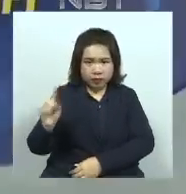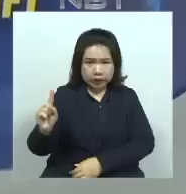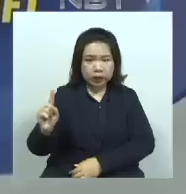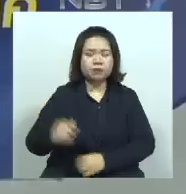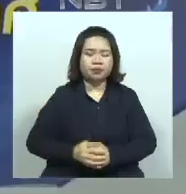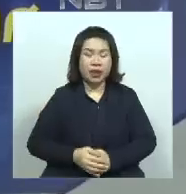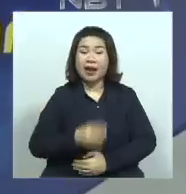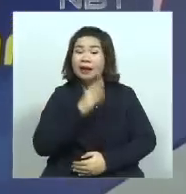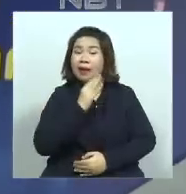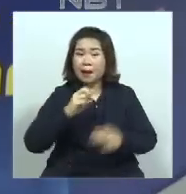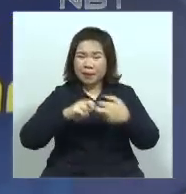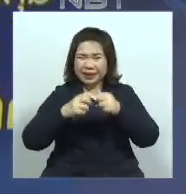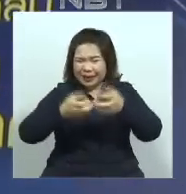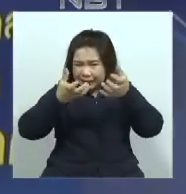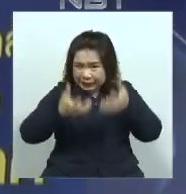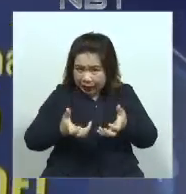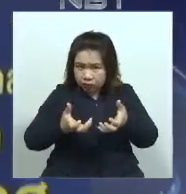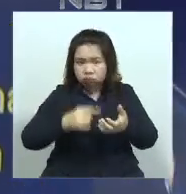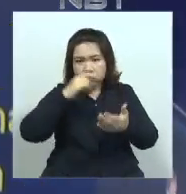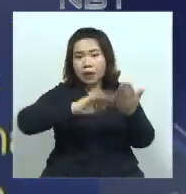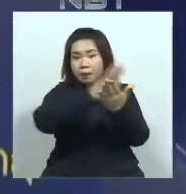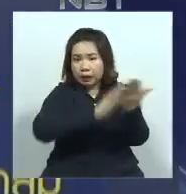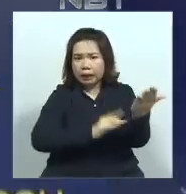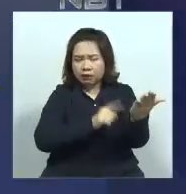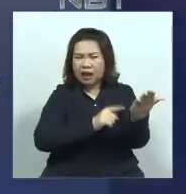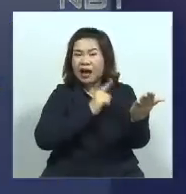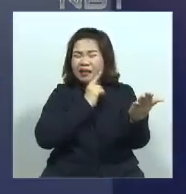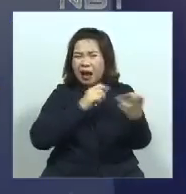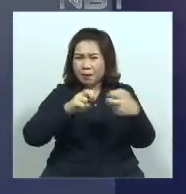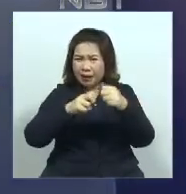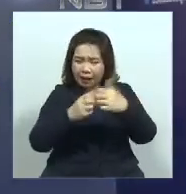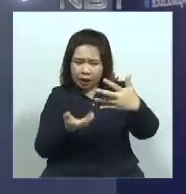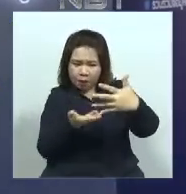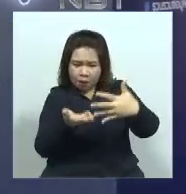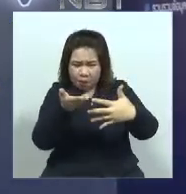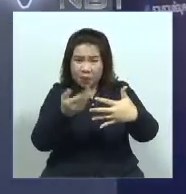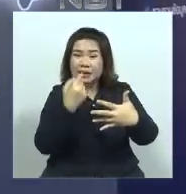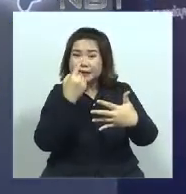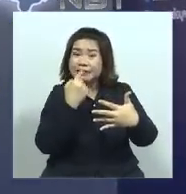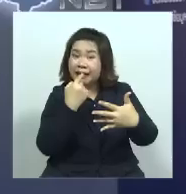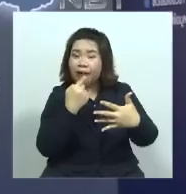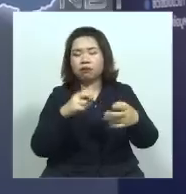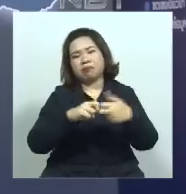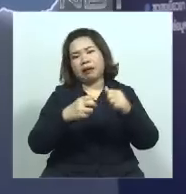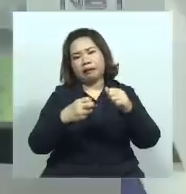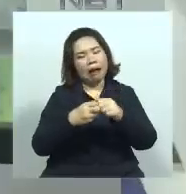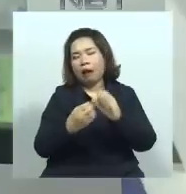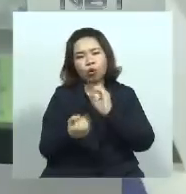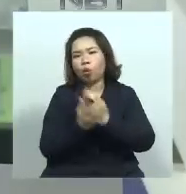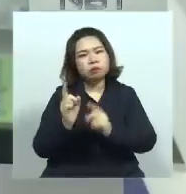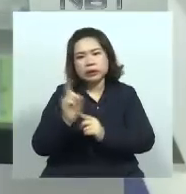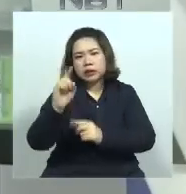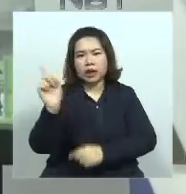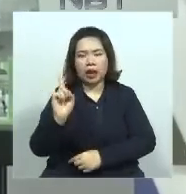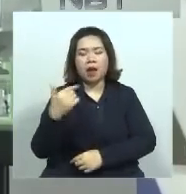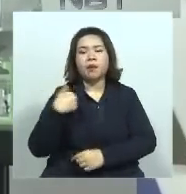หากมีสถานการณ์ที่รุนแรงในระดับประเทศนะครับเข้าสู่ระดับ4หรือระดับสีแดงซึ่งเป็นระดับสูงสุดโดยจะมีการเ